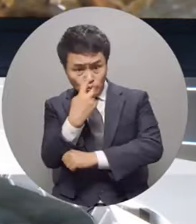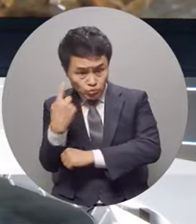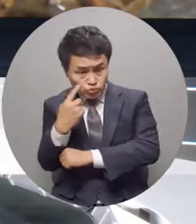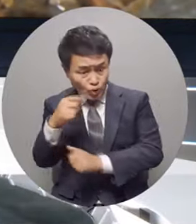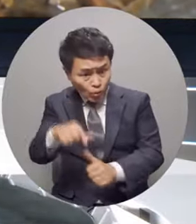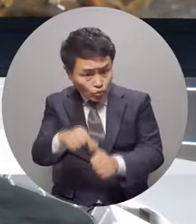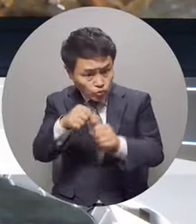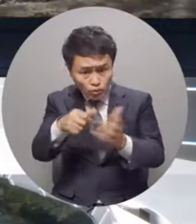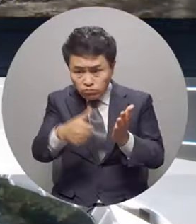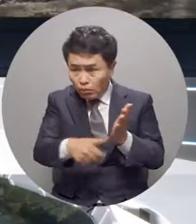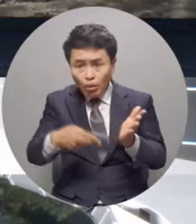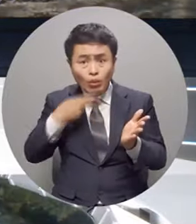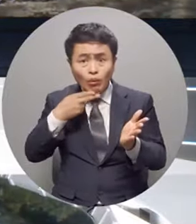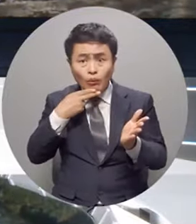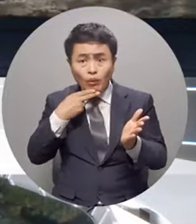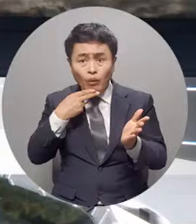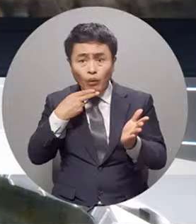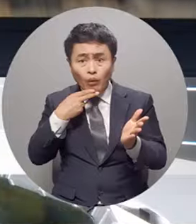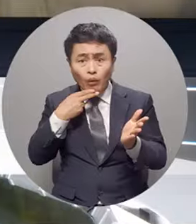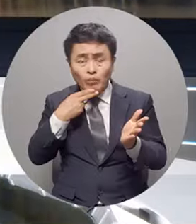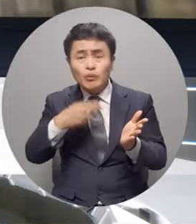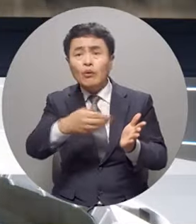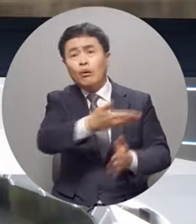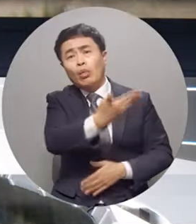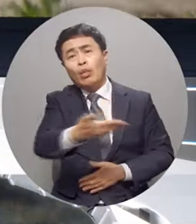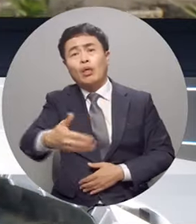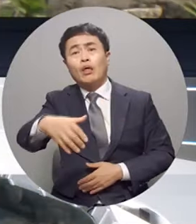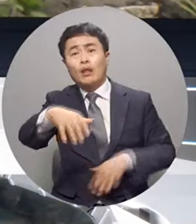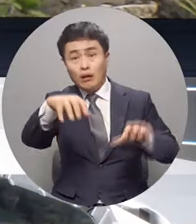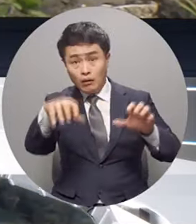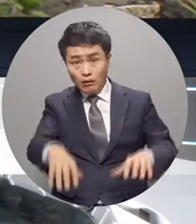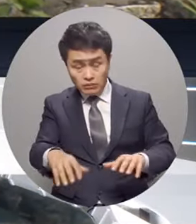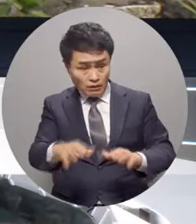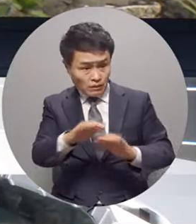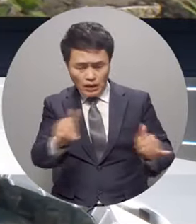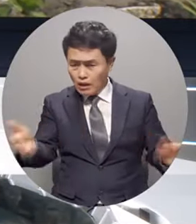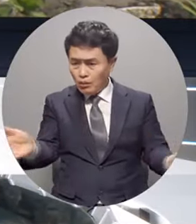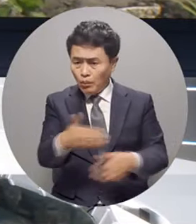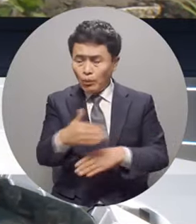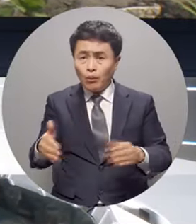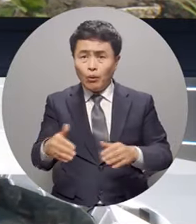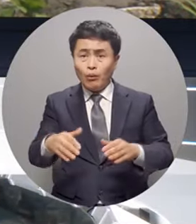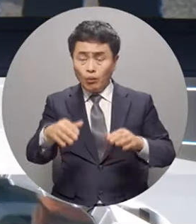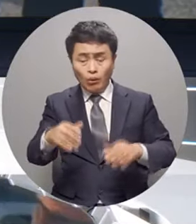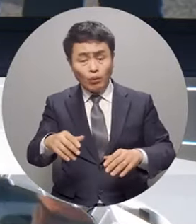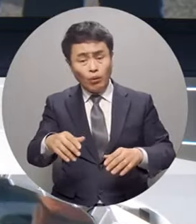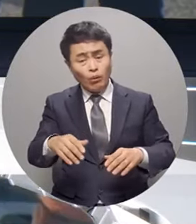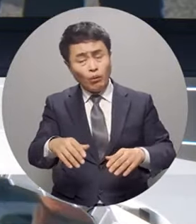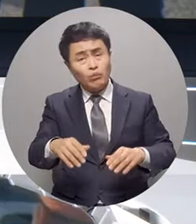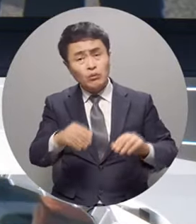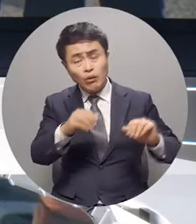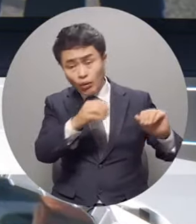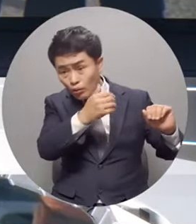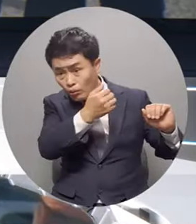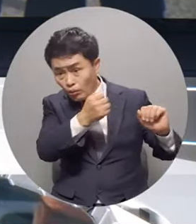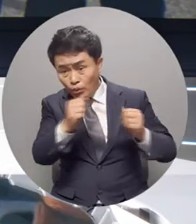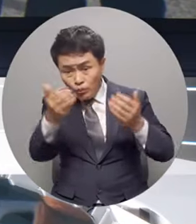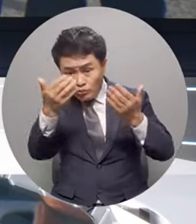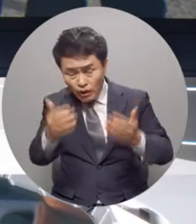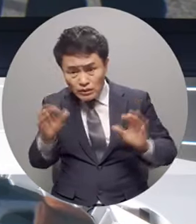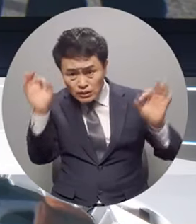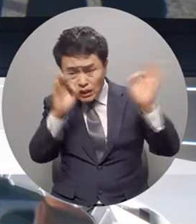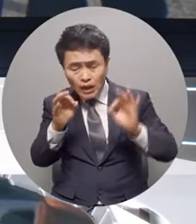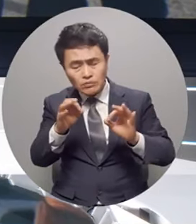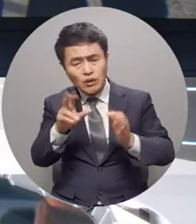구조 장비가 없는 비지정 해변이 사람이 별로 없고 한적한 해변을 찾는 피서객이 늘면서 사고도 있